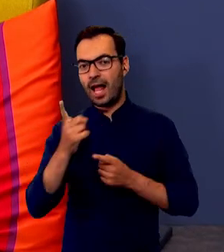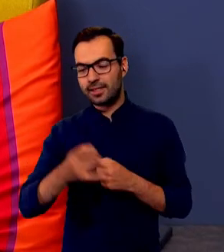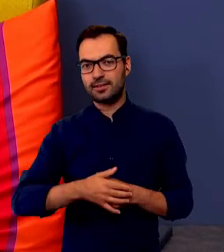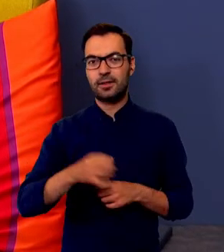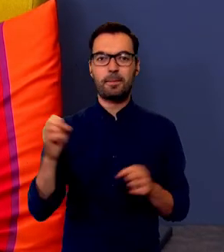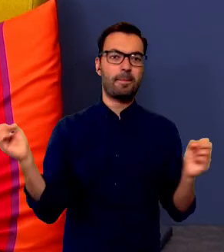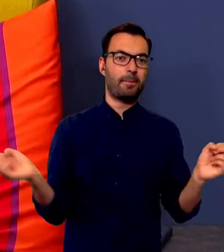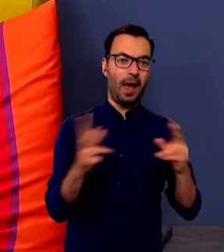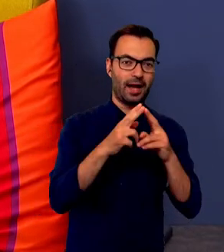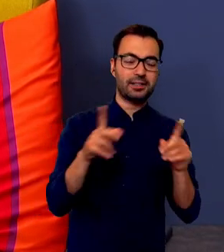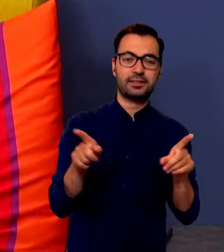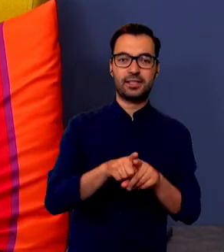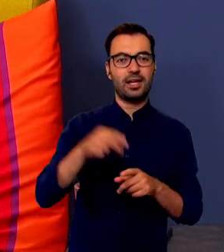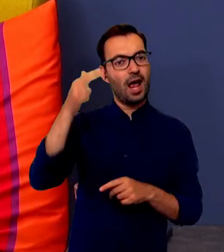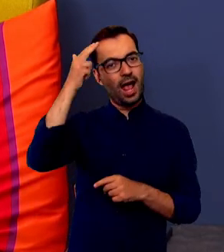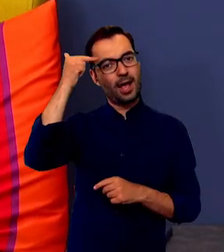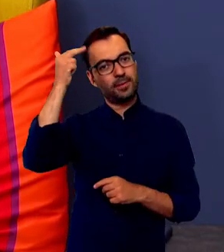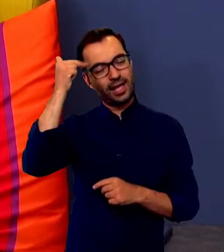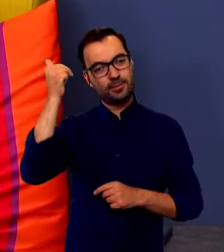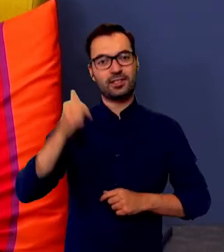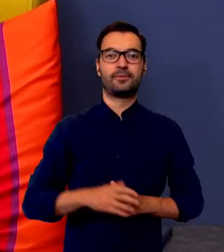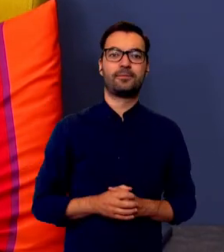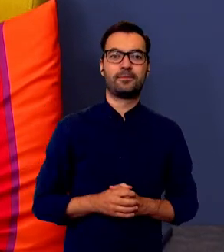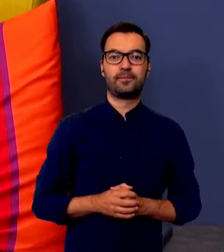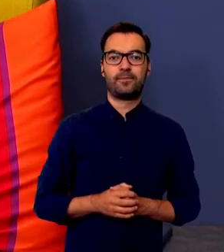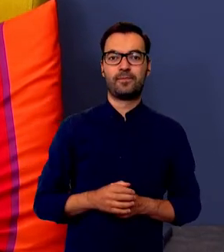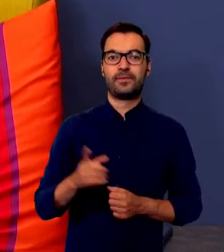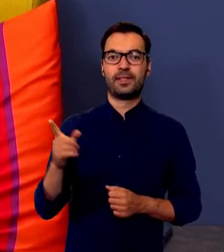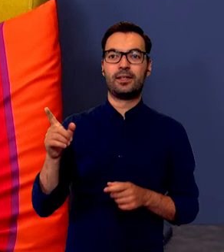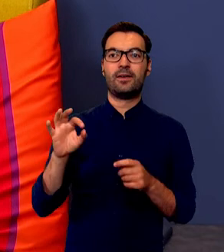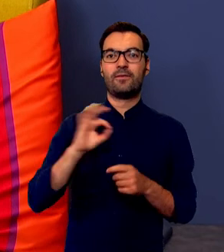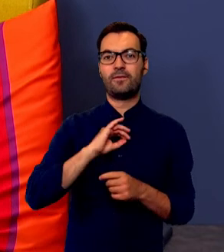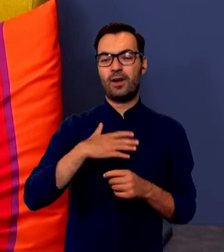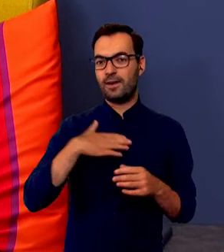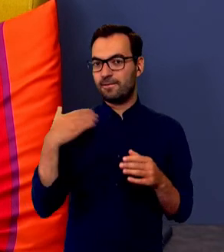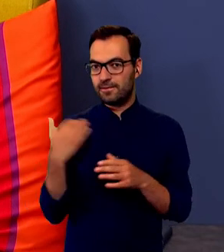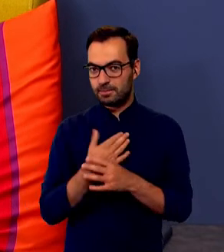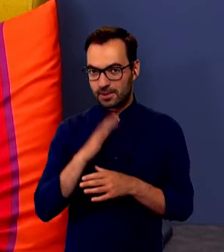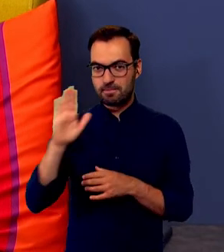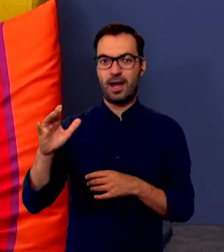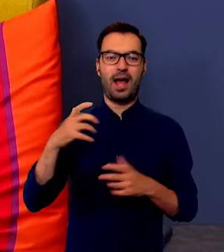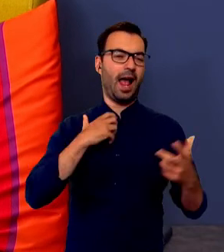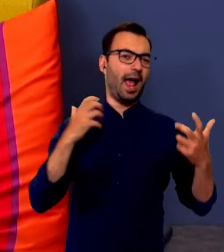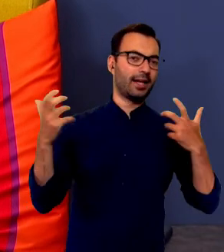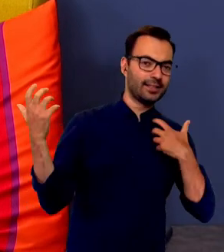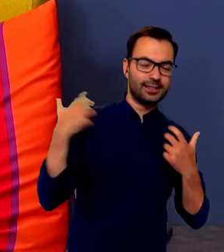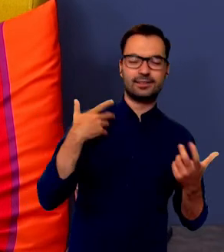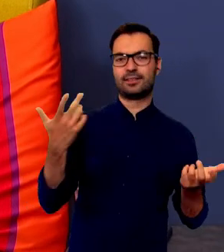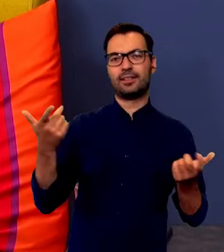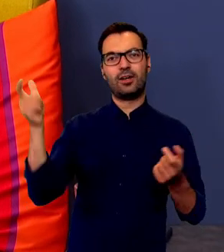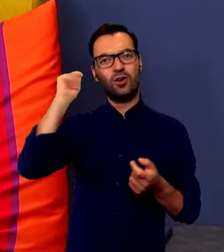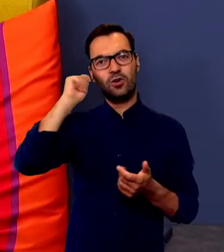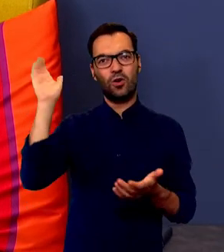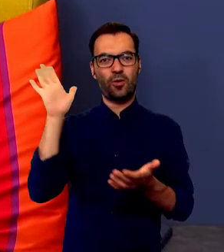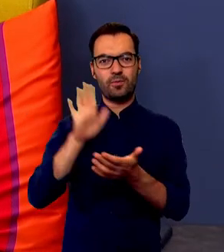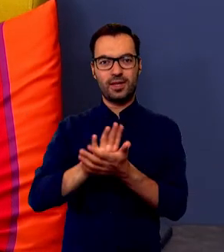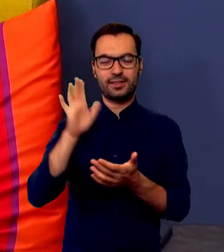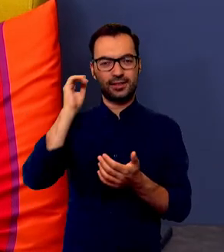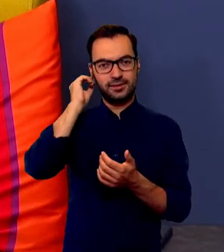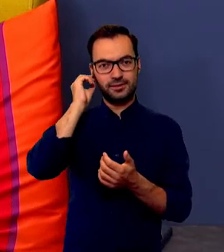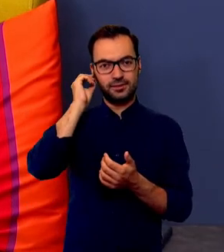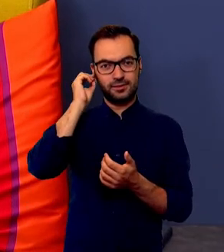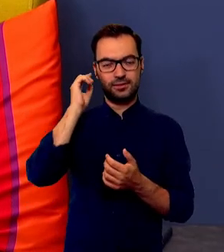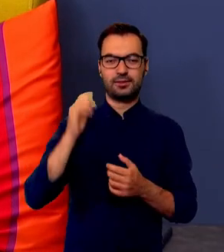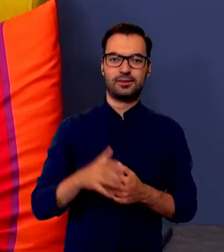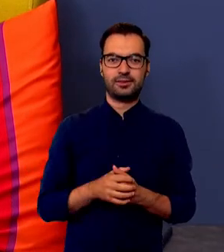w Emiratach Arabskich. Poza tym, że jest przedsiębiorczynią, że jest artystką, że jest taką kobietą, u której mam